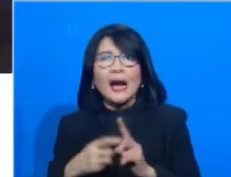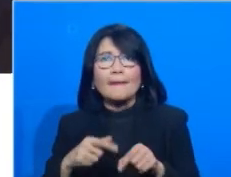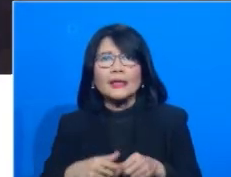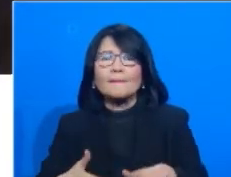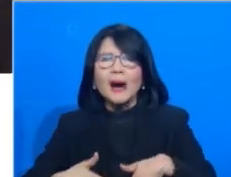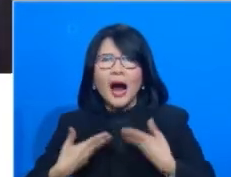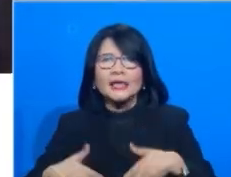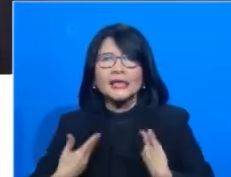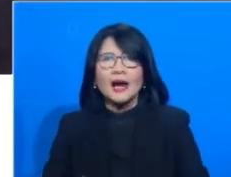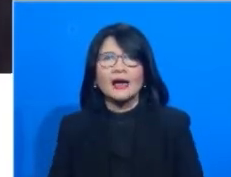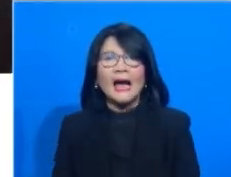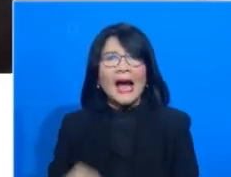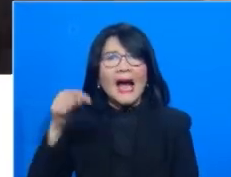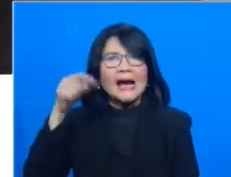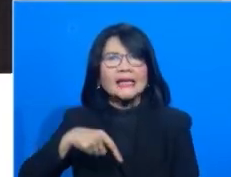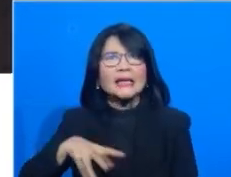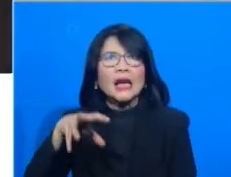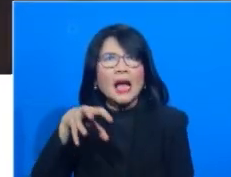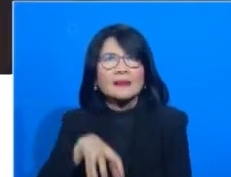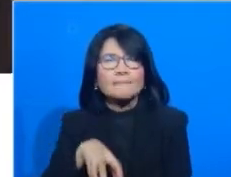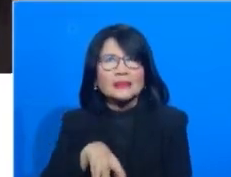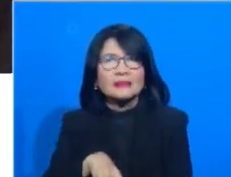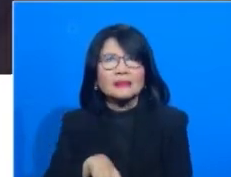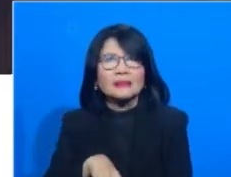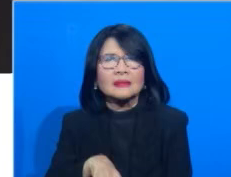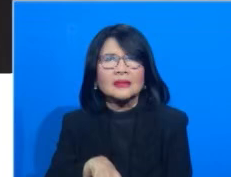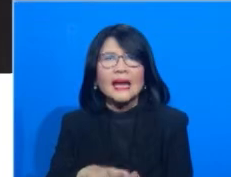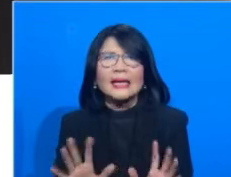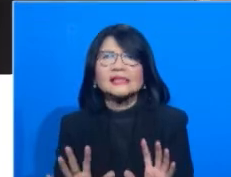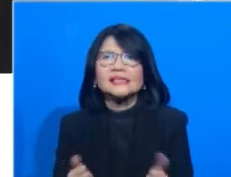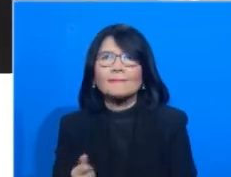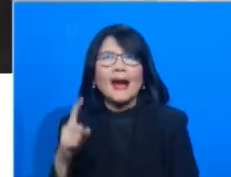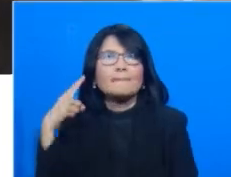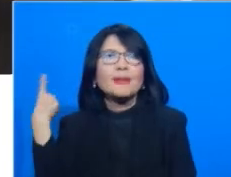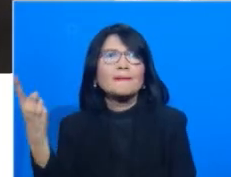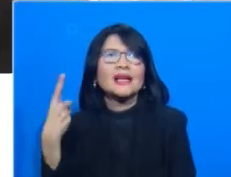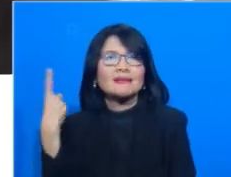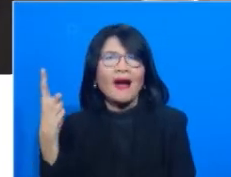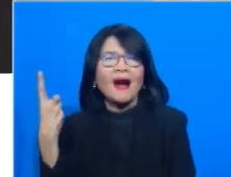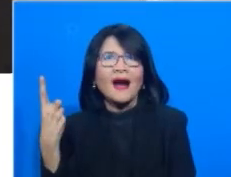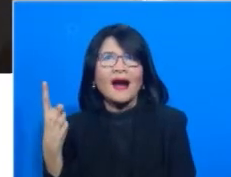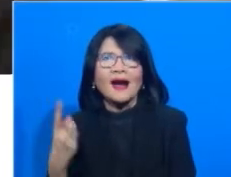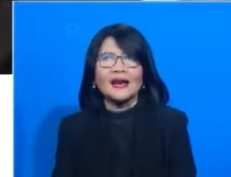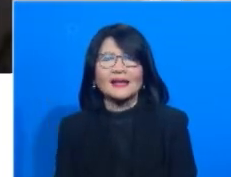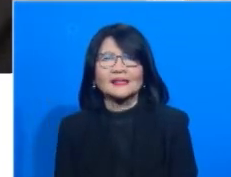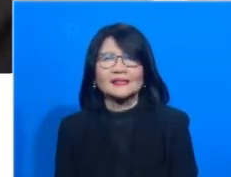sekali, karena ini adalah sebuah wadah yang disediakan oleh pemerintah, terutama Kementerian